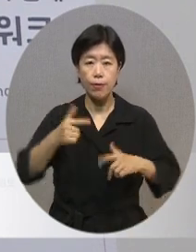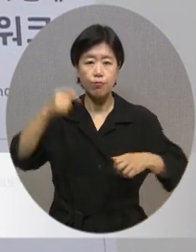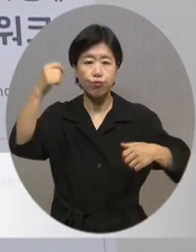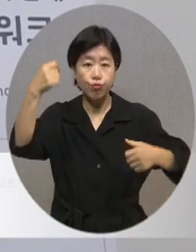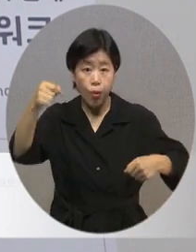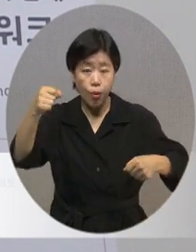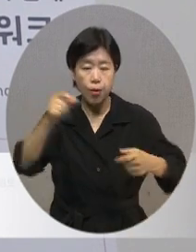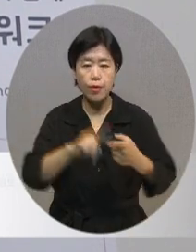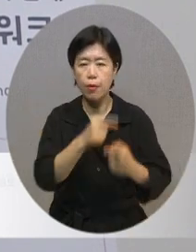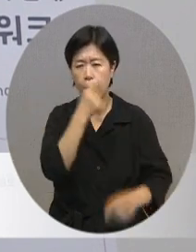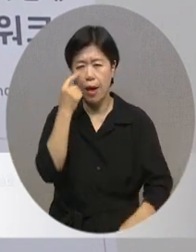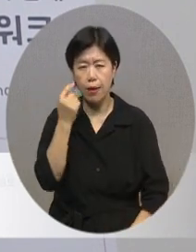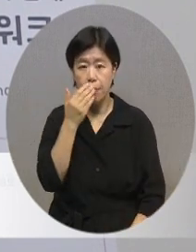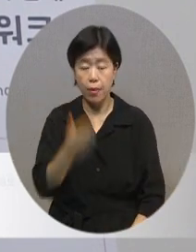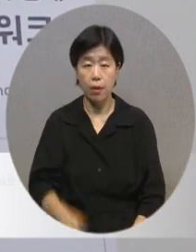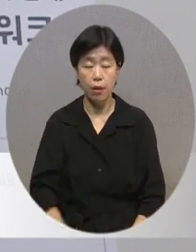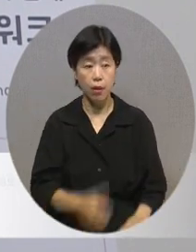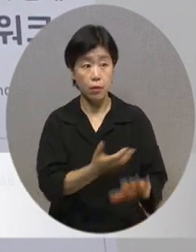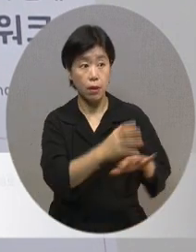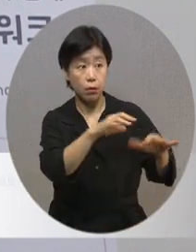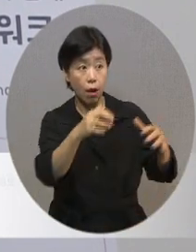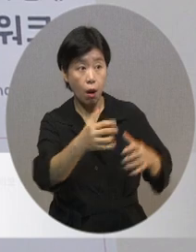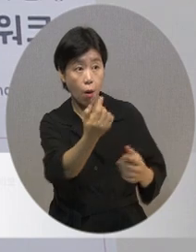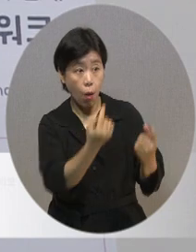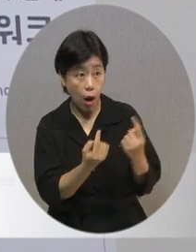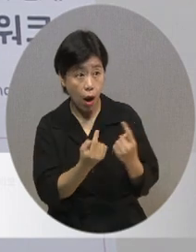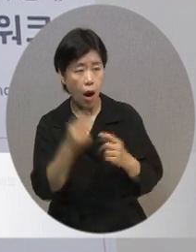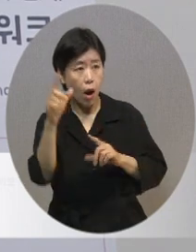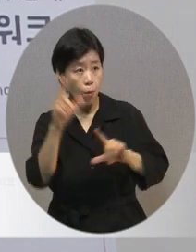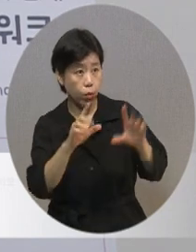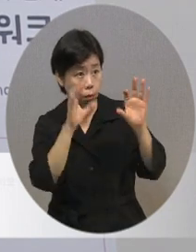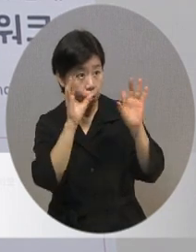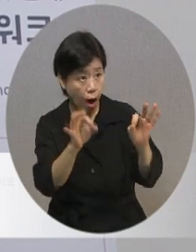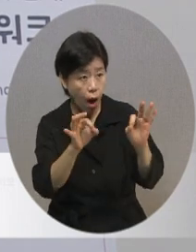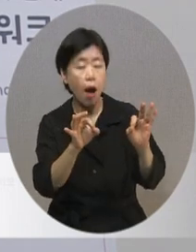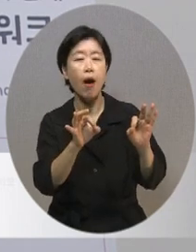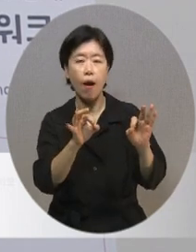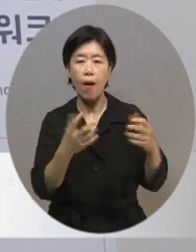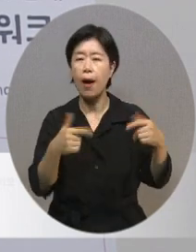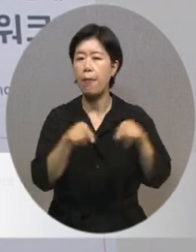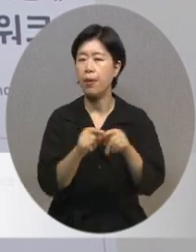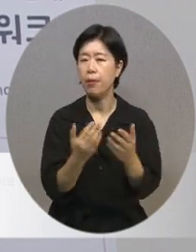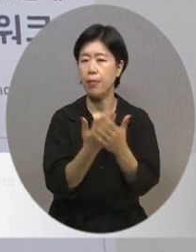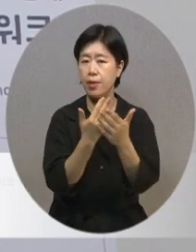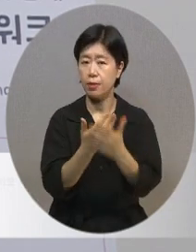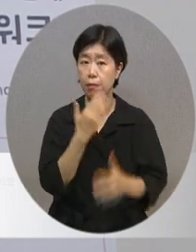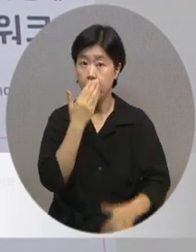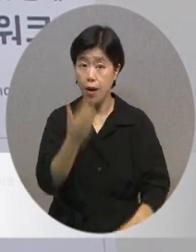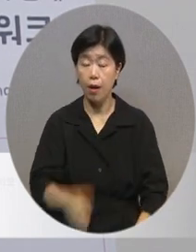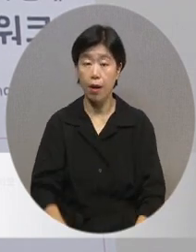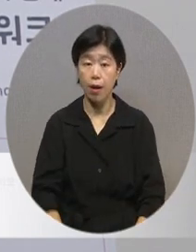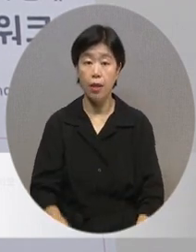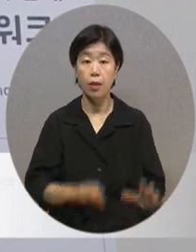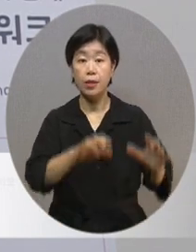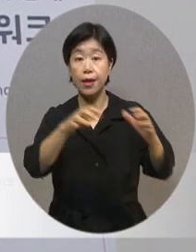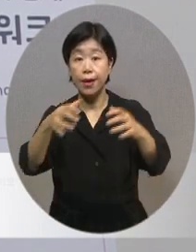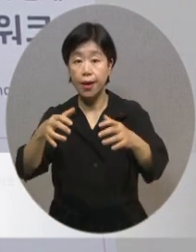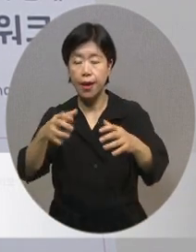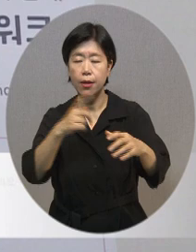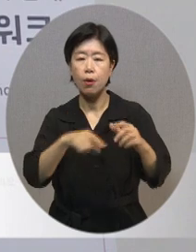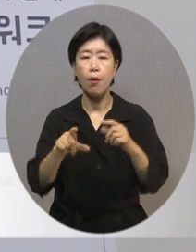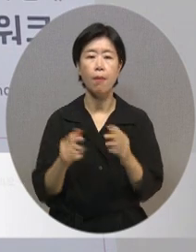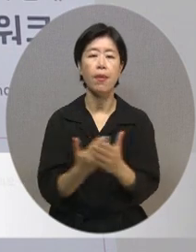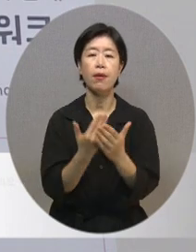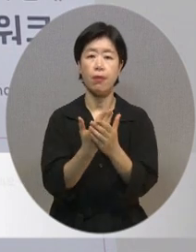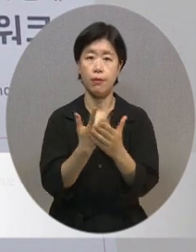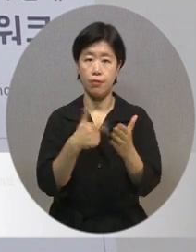또 외부에서 오는 팀들을 보면서 목표치를 거기에 대해서 자기네들이 글로벌한 무용수로 자기